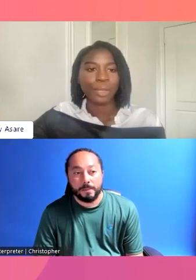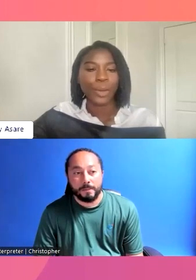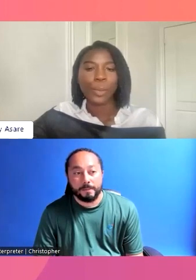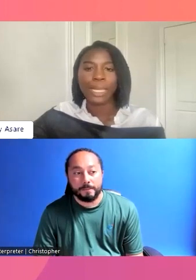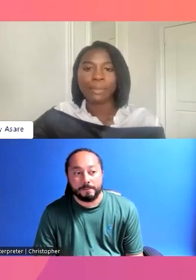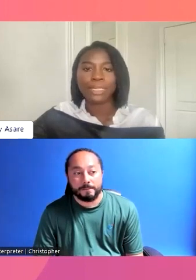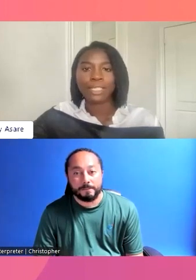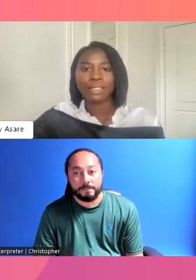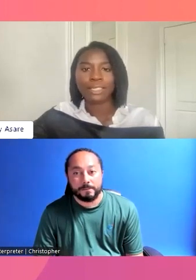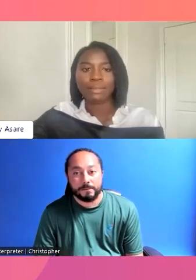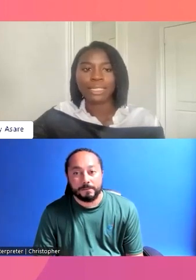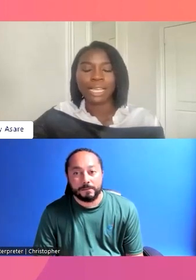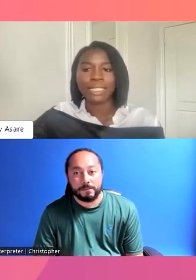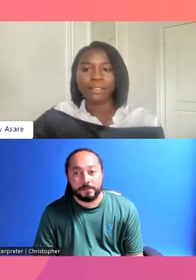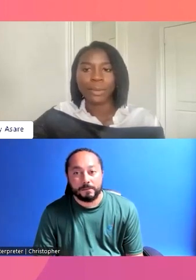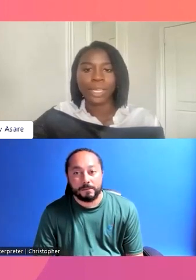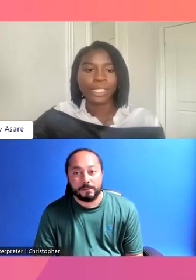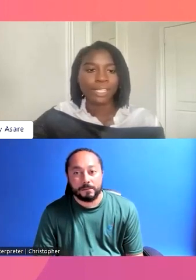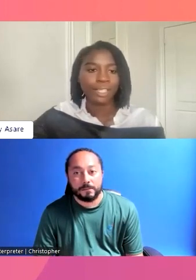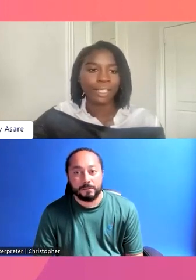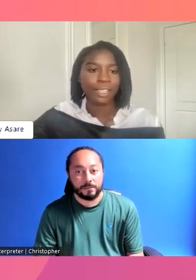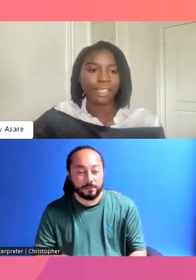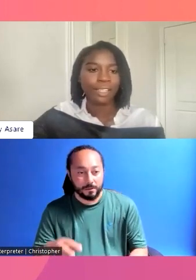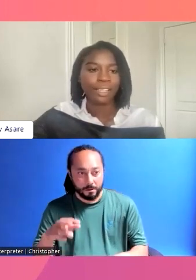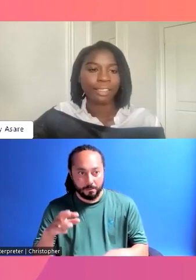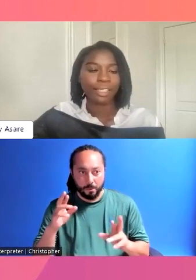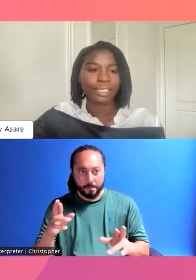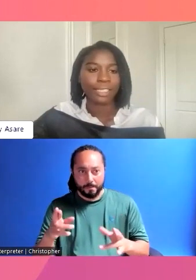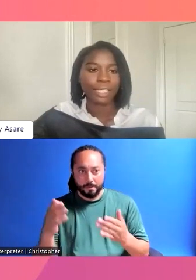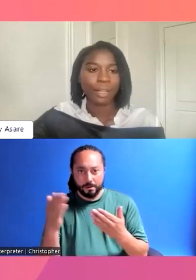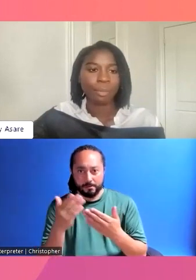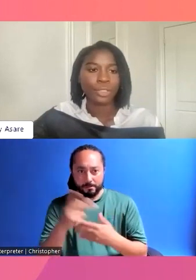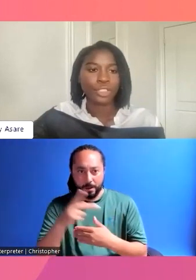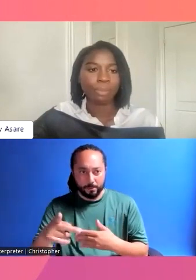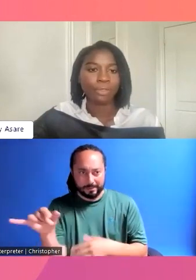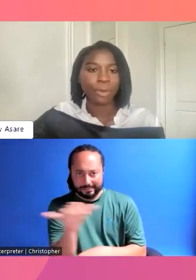So I'm hoping I'm still on the same slide as En everyone. même temps, je regrette,